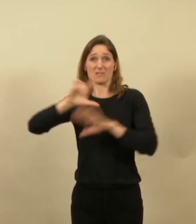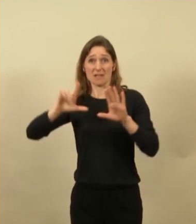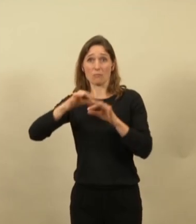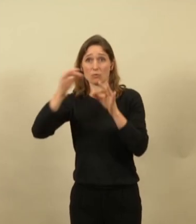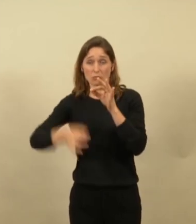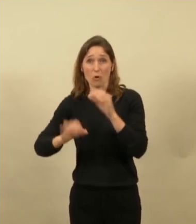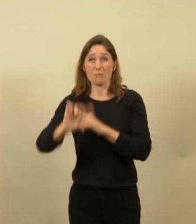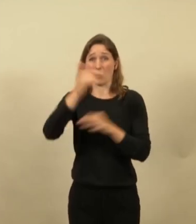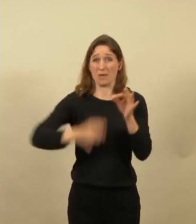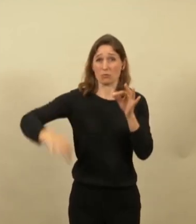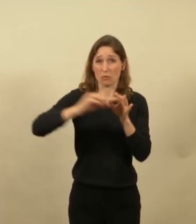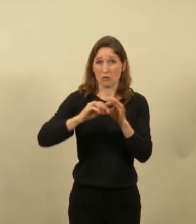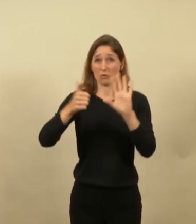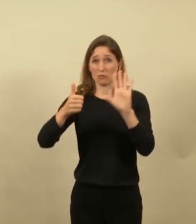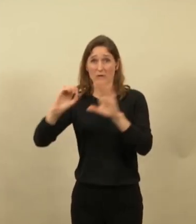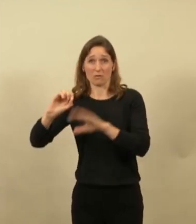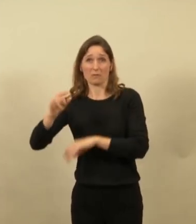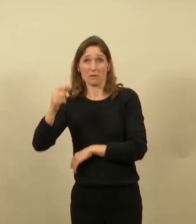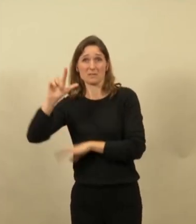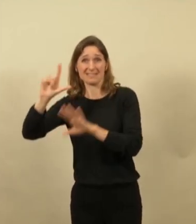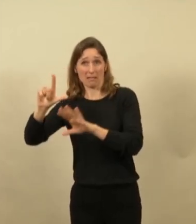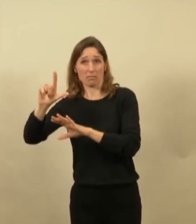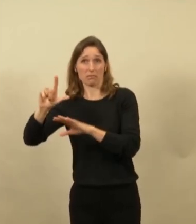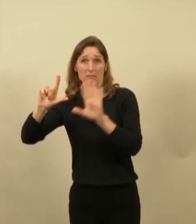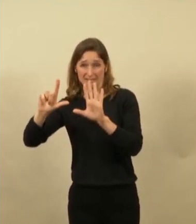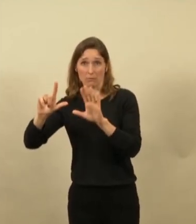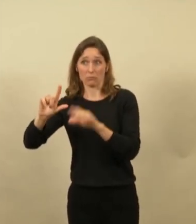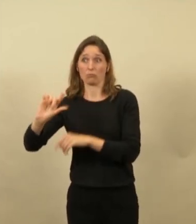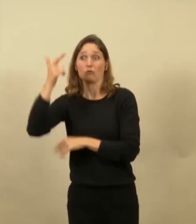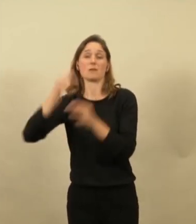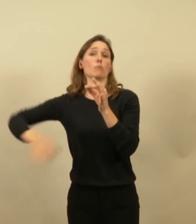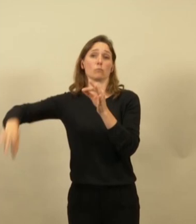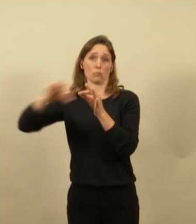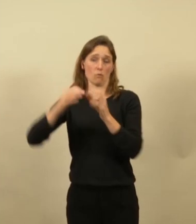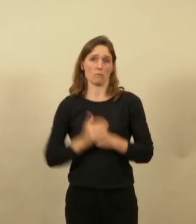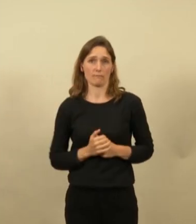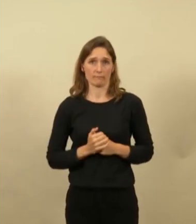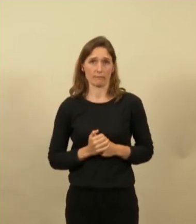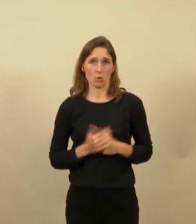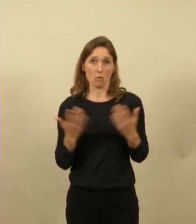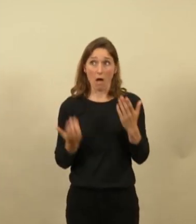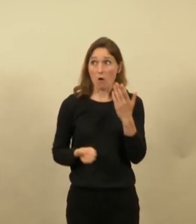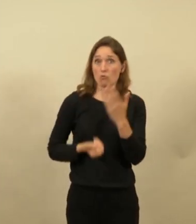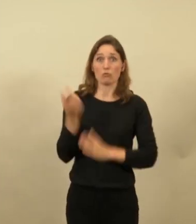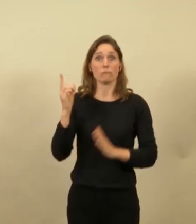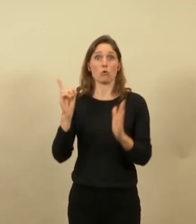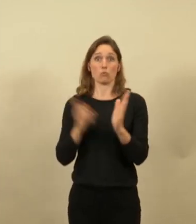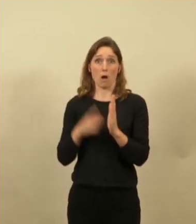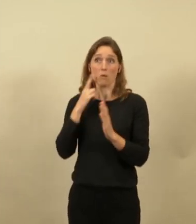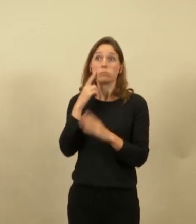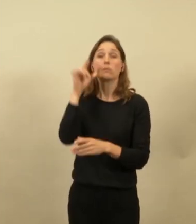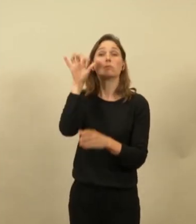64.7 au second tour un droit nouveau donc pour les citoyens de révoquer donc leurs élus